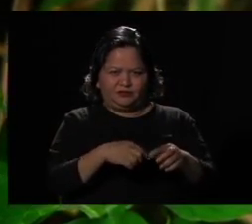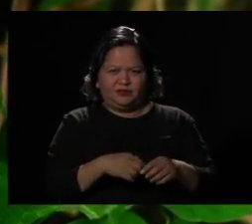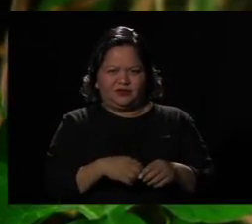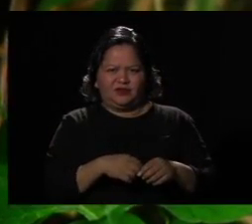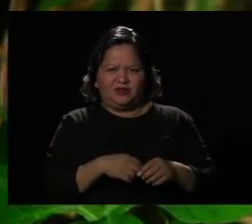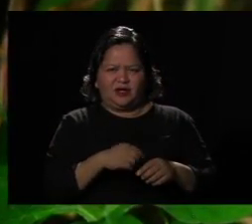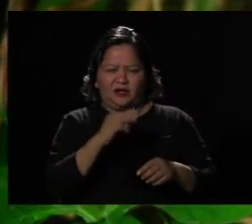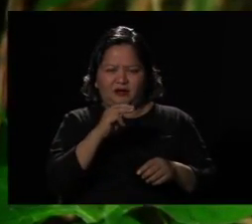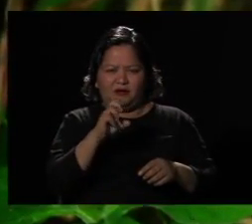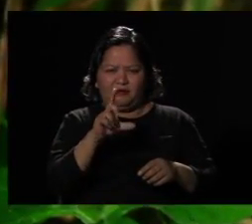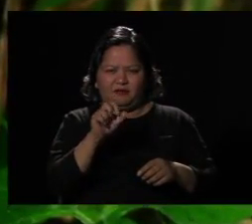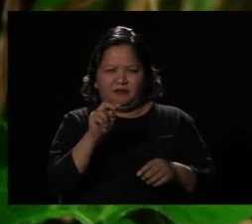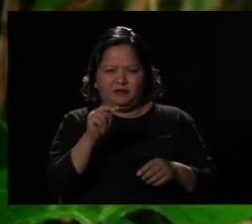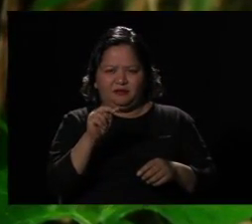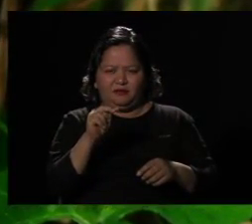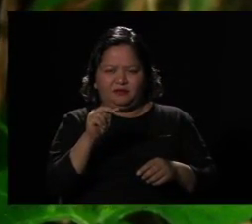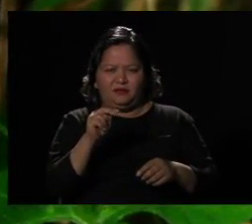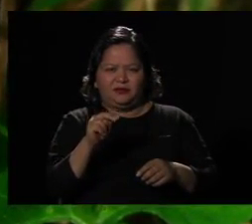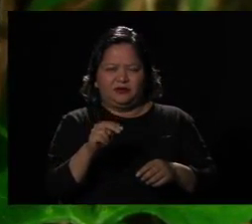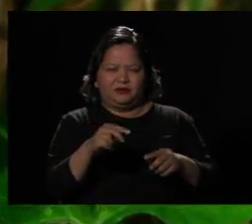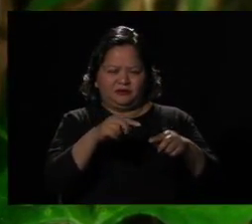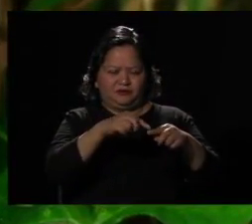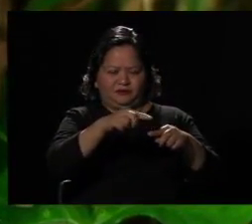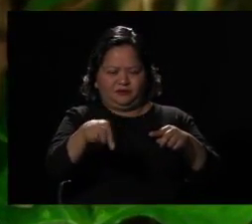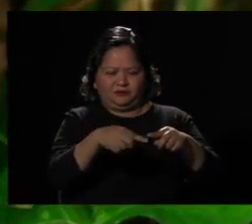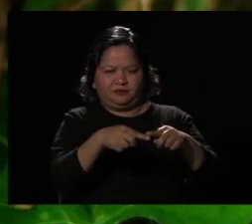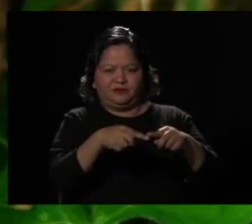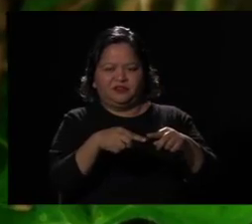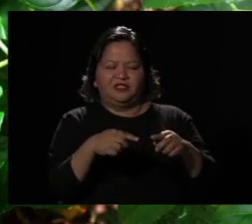5 na hagun at magosun halum tano.